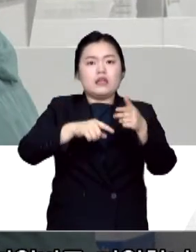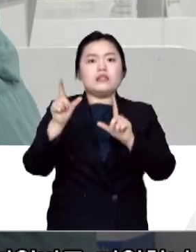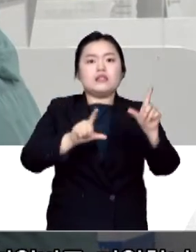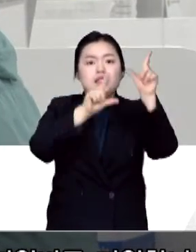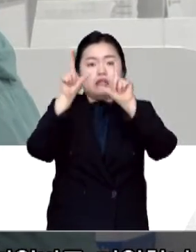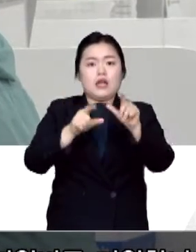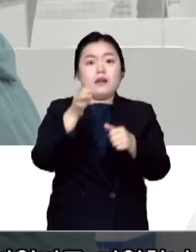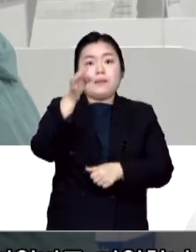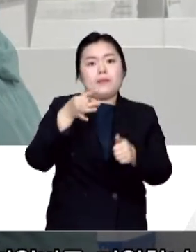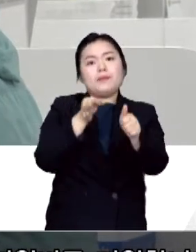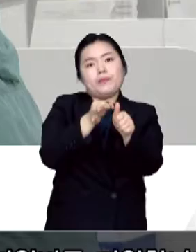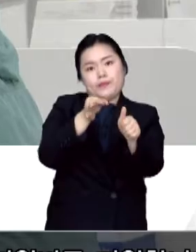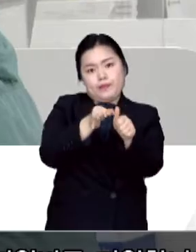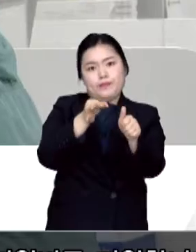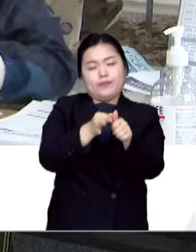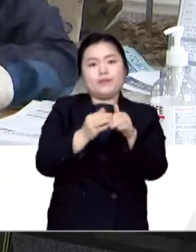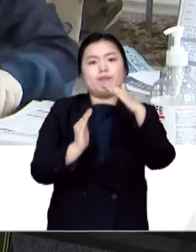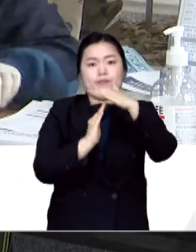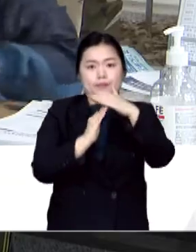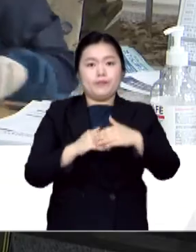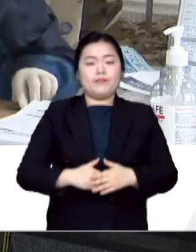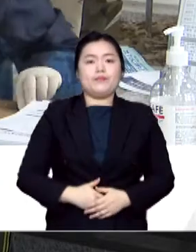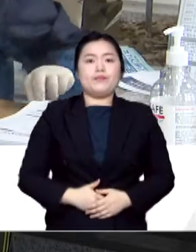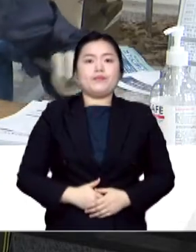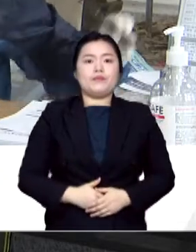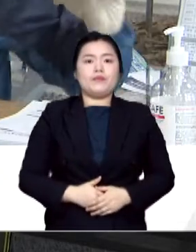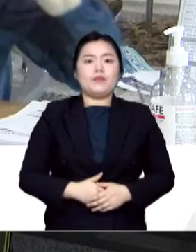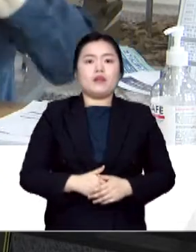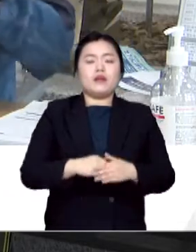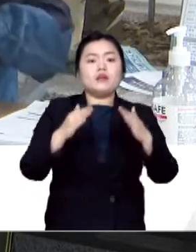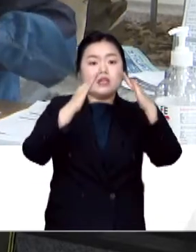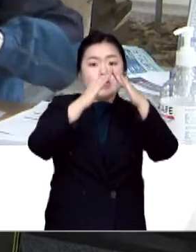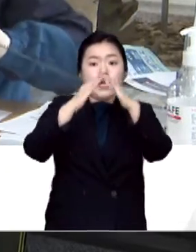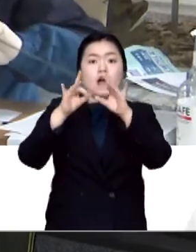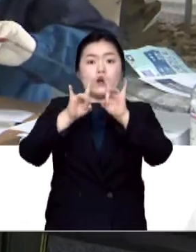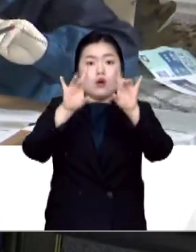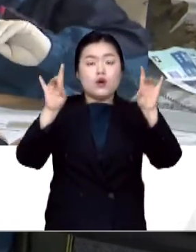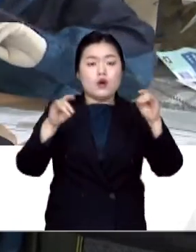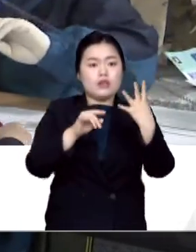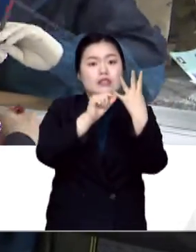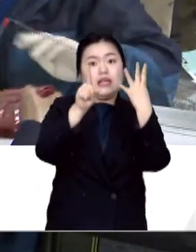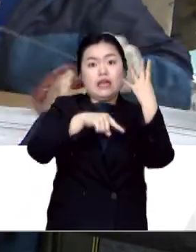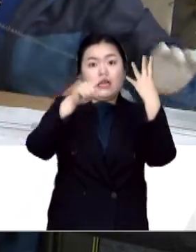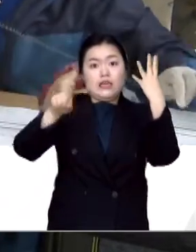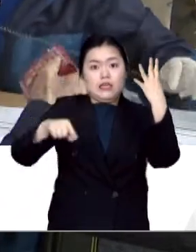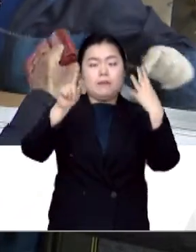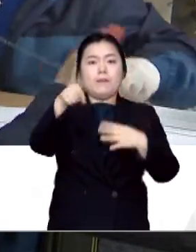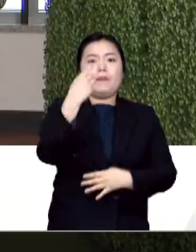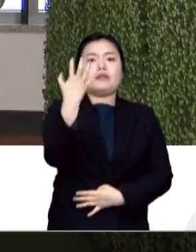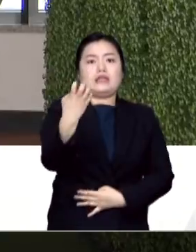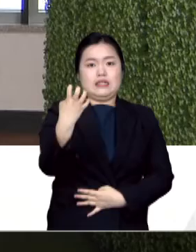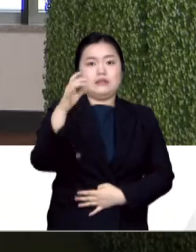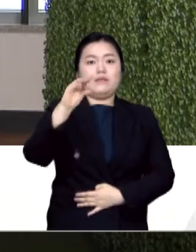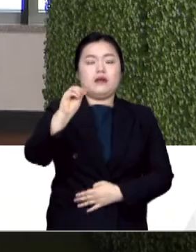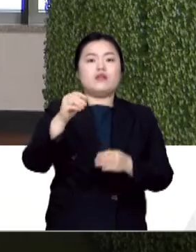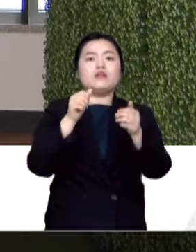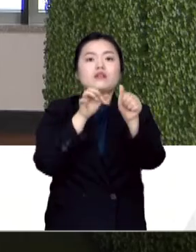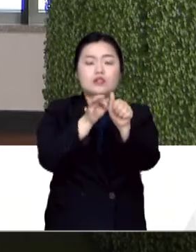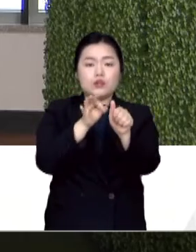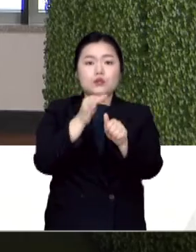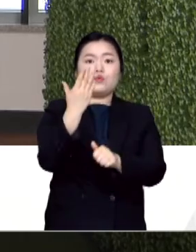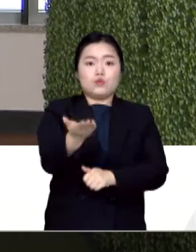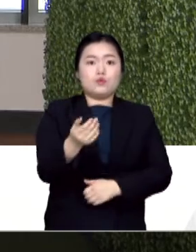한시적 생활지원비를 지원합니다. 가구 원수 기준으로 4인 가구는 최대 140만 원까지 지원받을 수